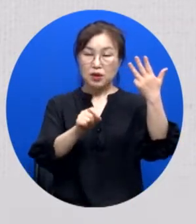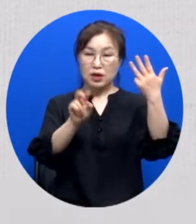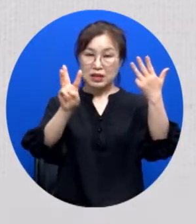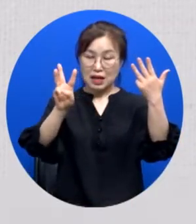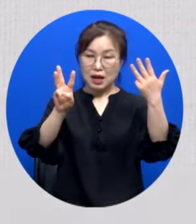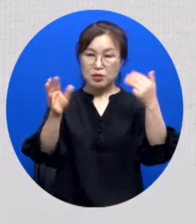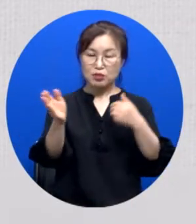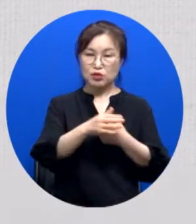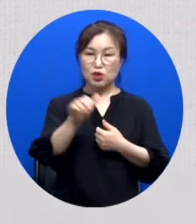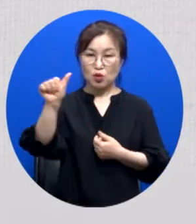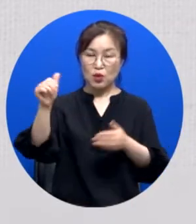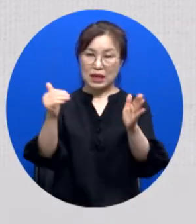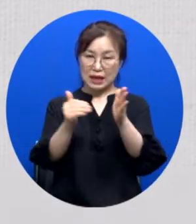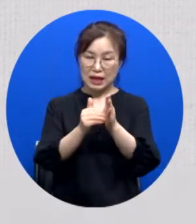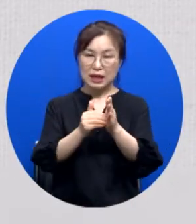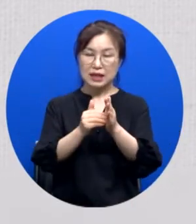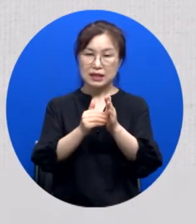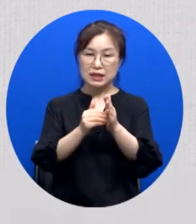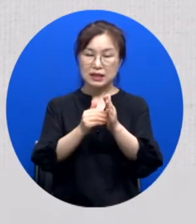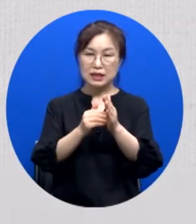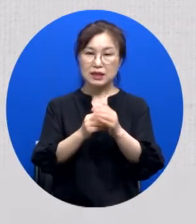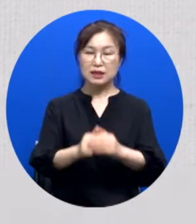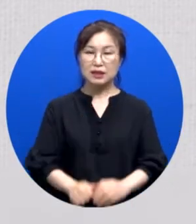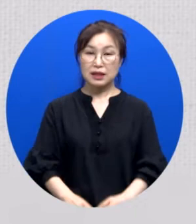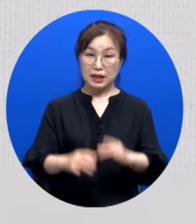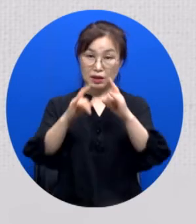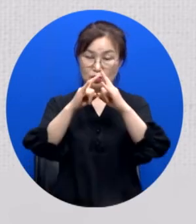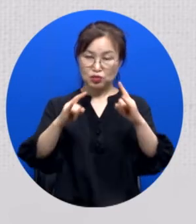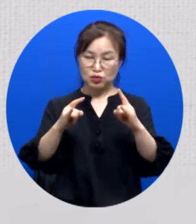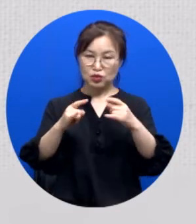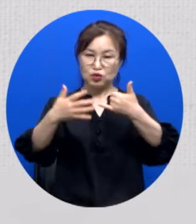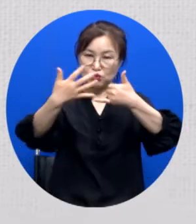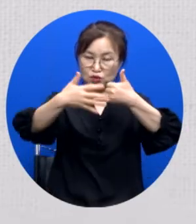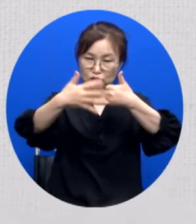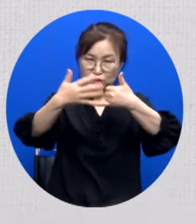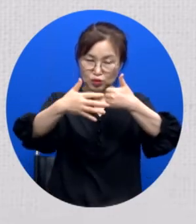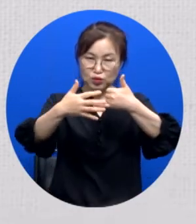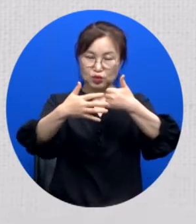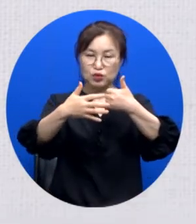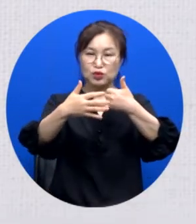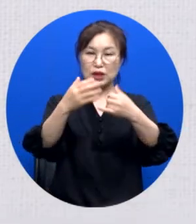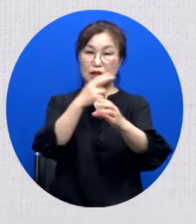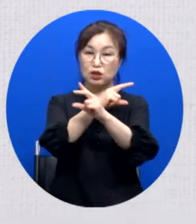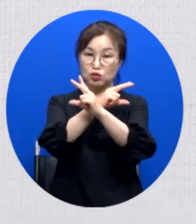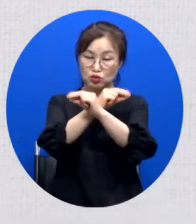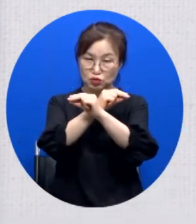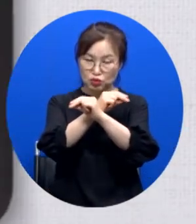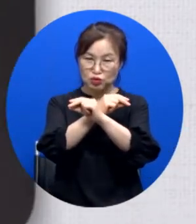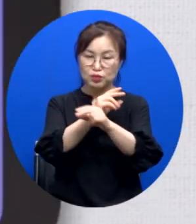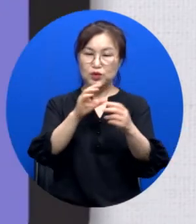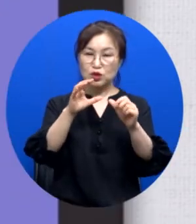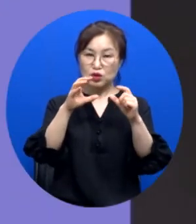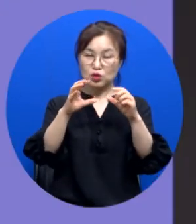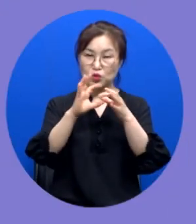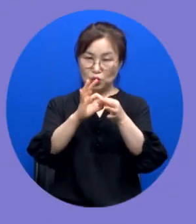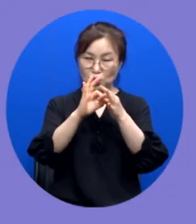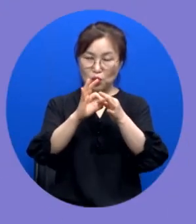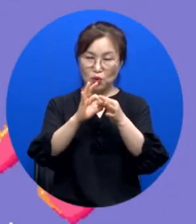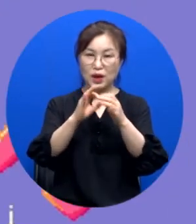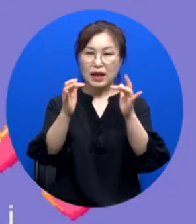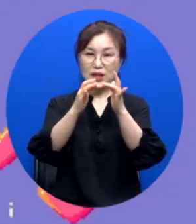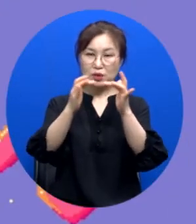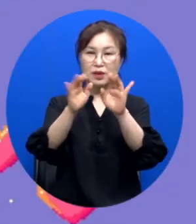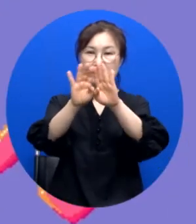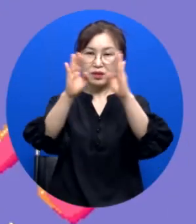열리는 청소년 캠프 복음 바킹 덤을 유튜브 라이브 와 화상 회의 플랫폼 줌 을 활용해 전면 비대면 으로